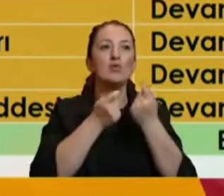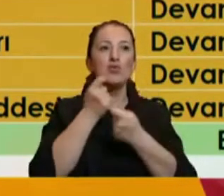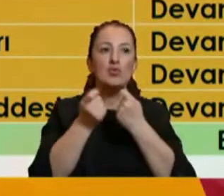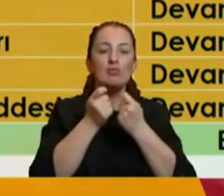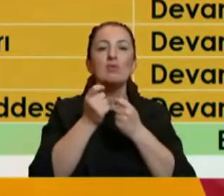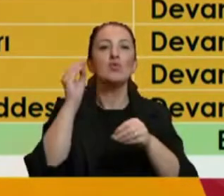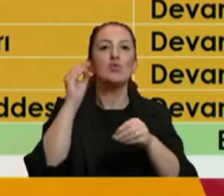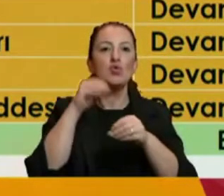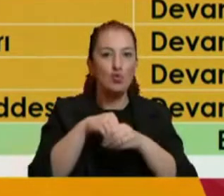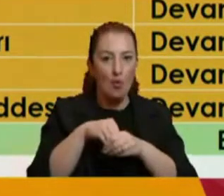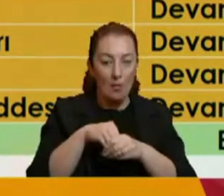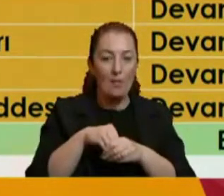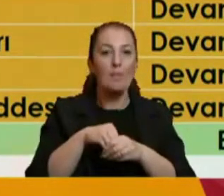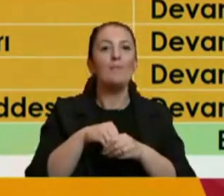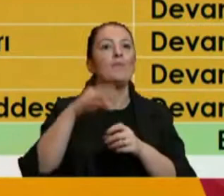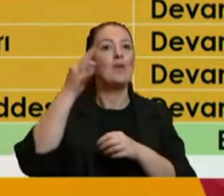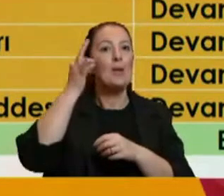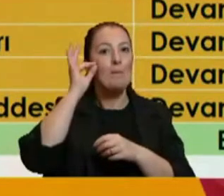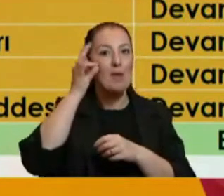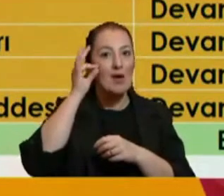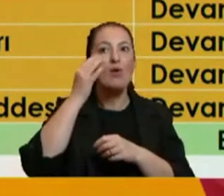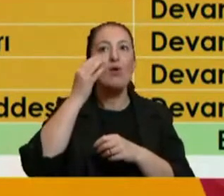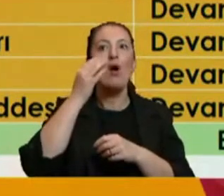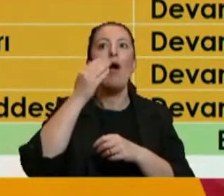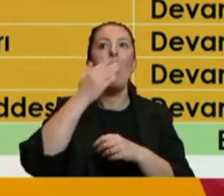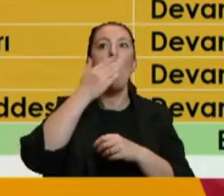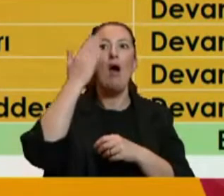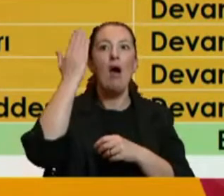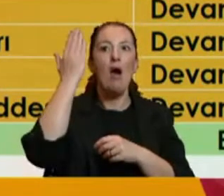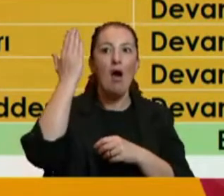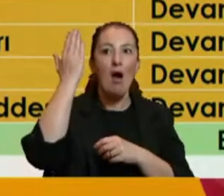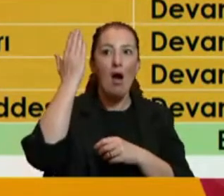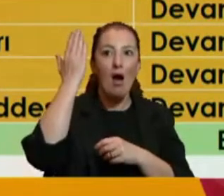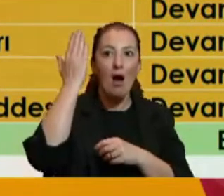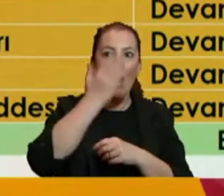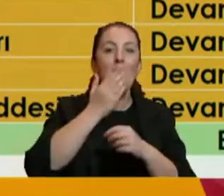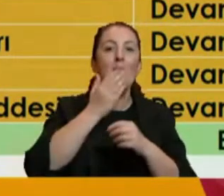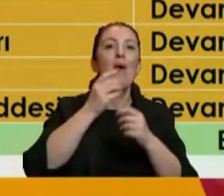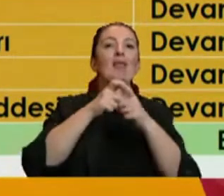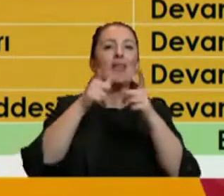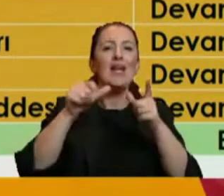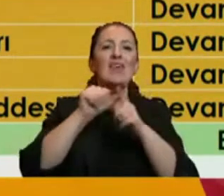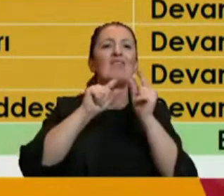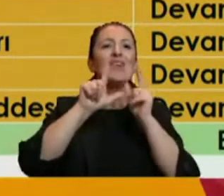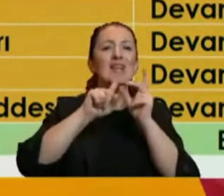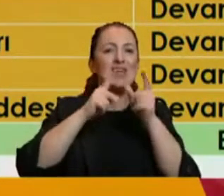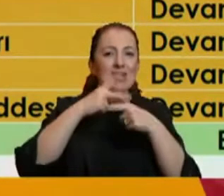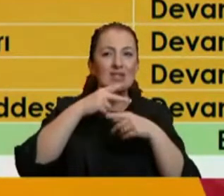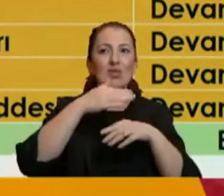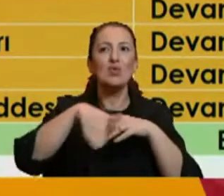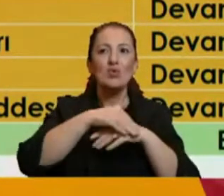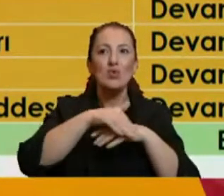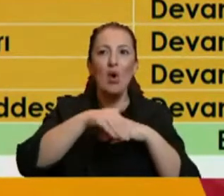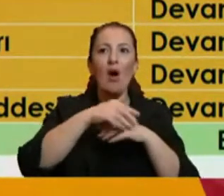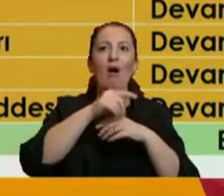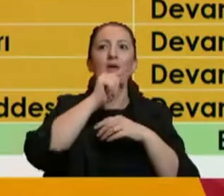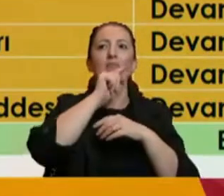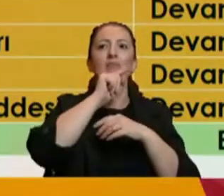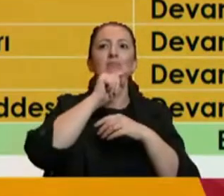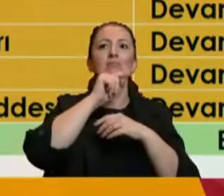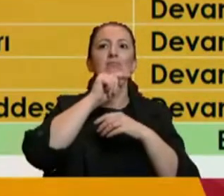bitti Bakırköy'de Kara Balderesi Filiz Sokak ve iltisaklı fişekhane Caddesi General Şükrü Kanatlı